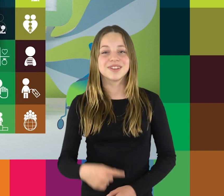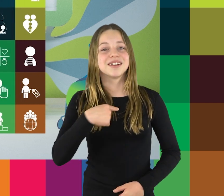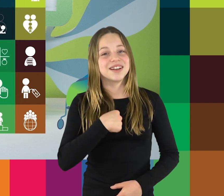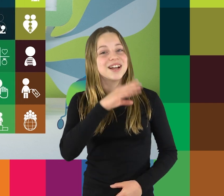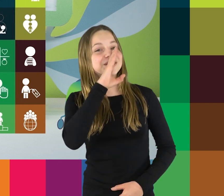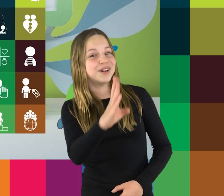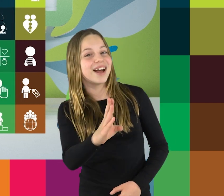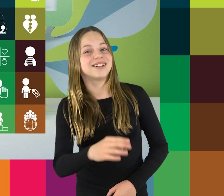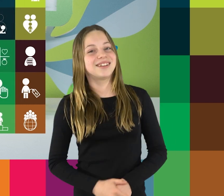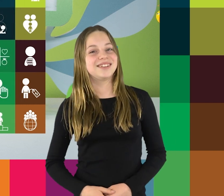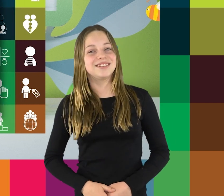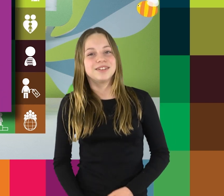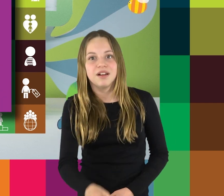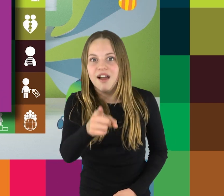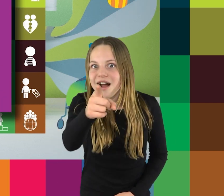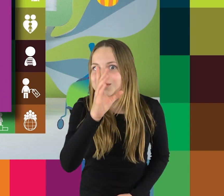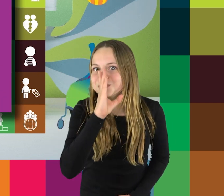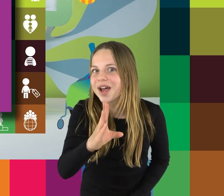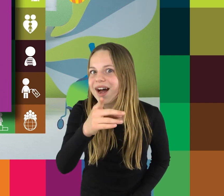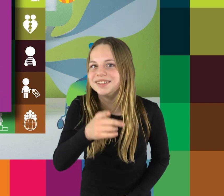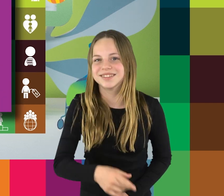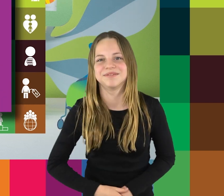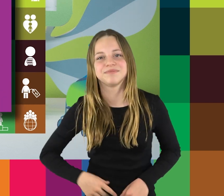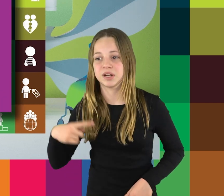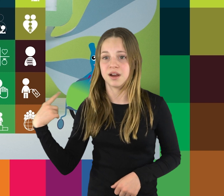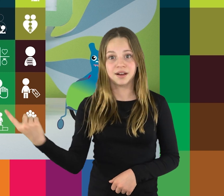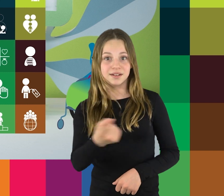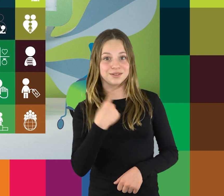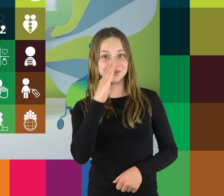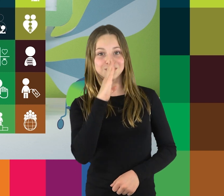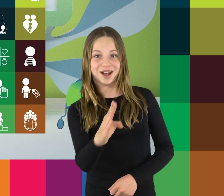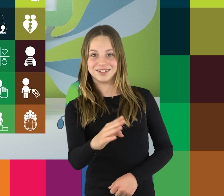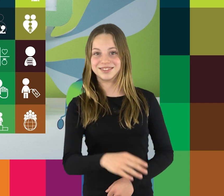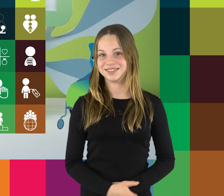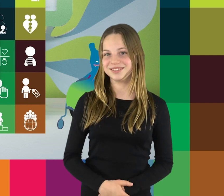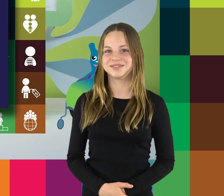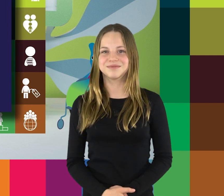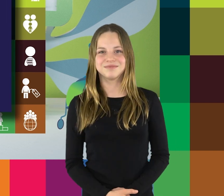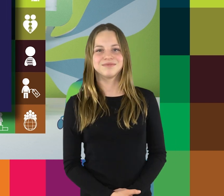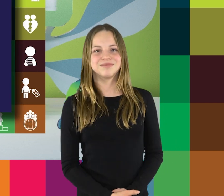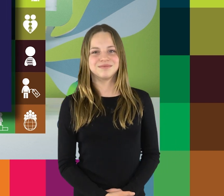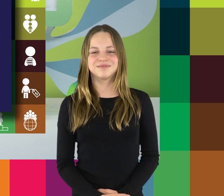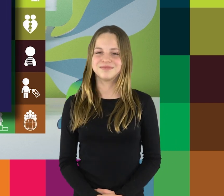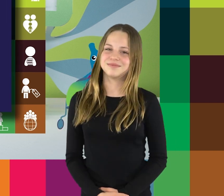J'ai des droits, tu as des droits, on a tous des droits.